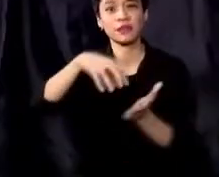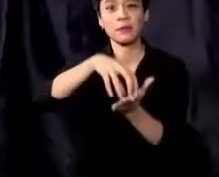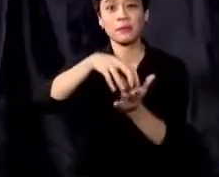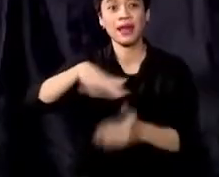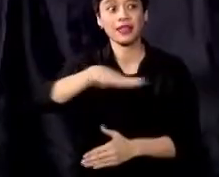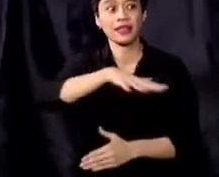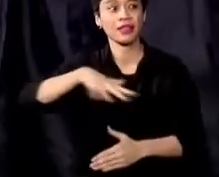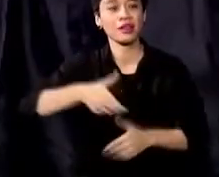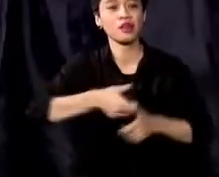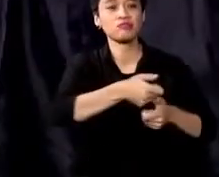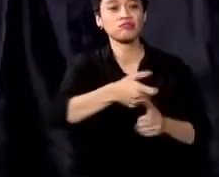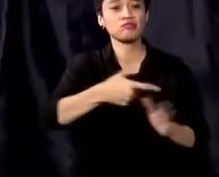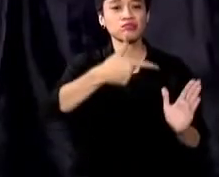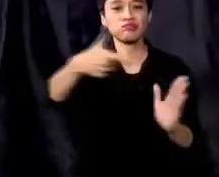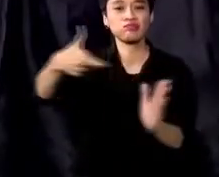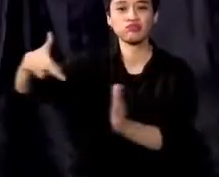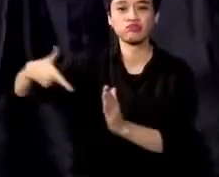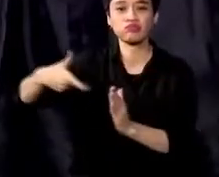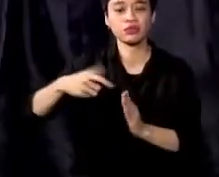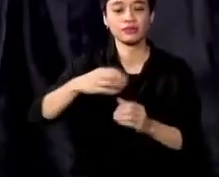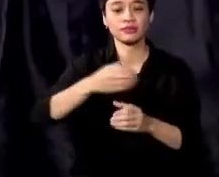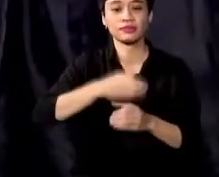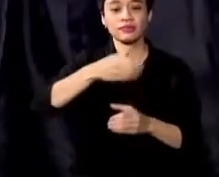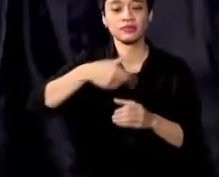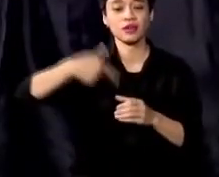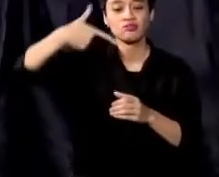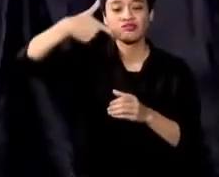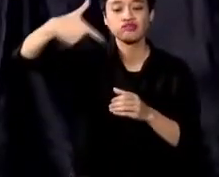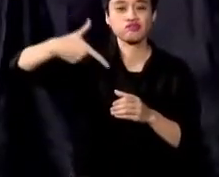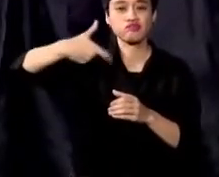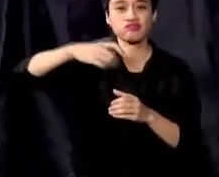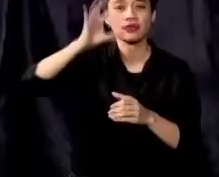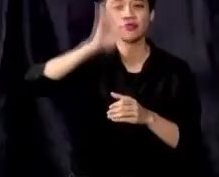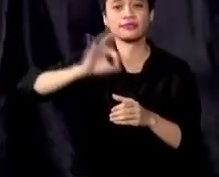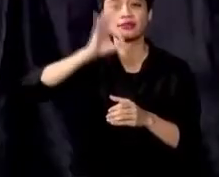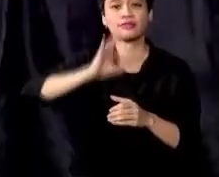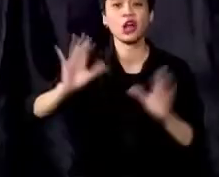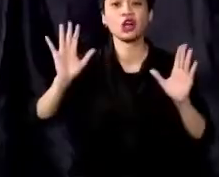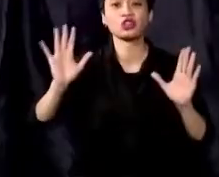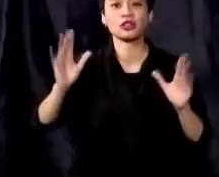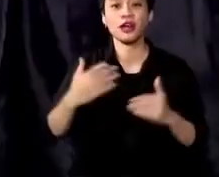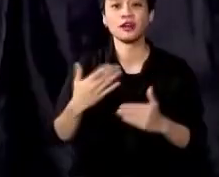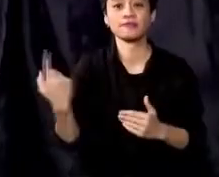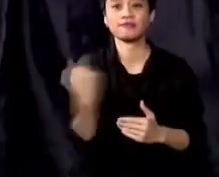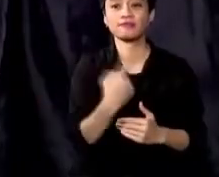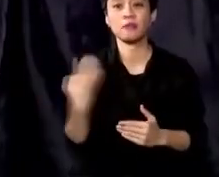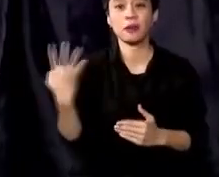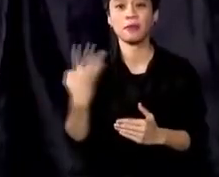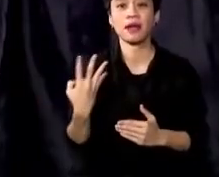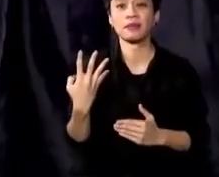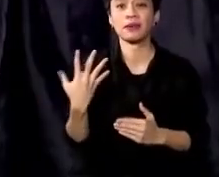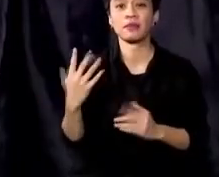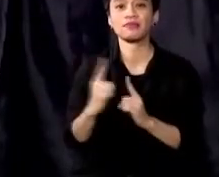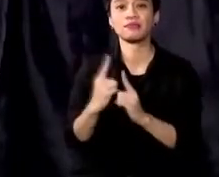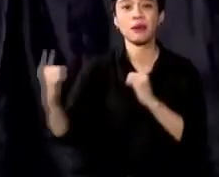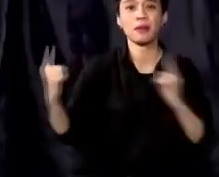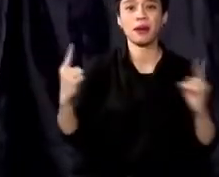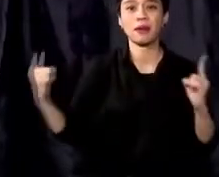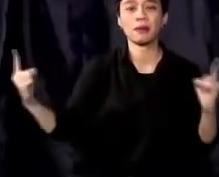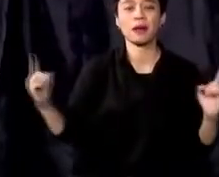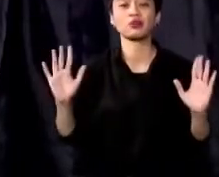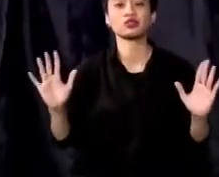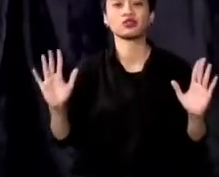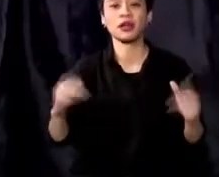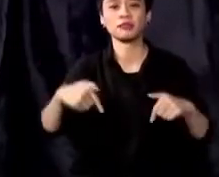disanitasi mikrofon yang kami gunakan juga sudah didesinfeksi dan kami juga senantiasa menjaga jarak talk show Ini juga memperhatikan